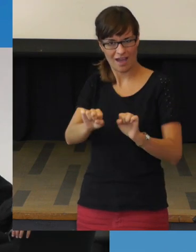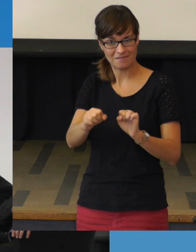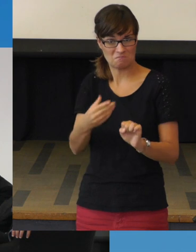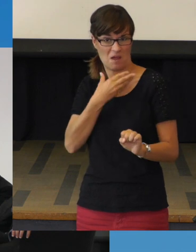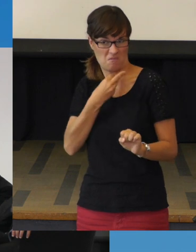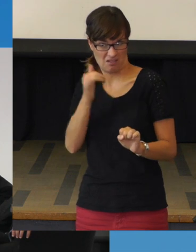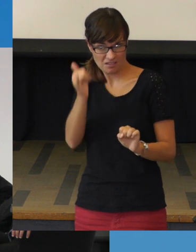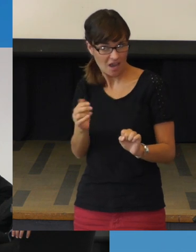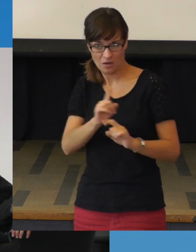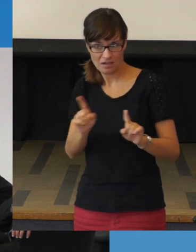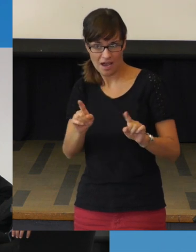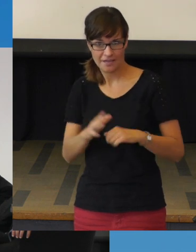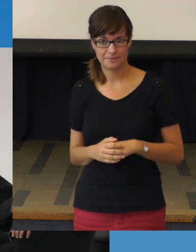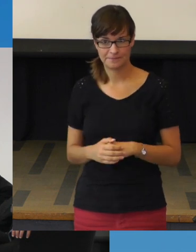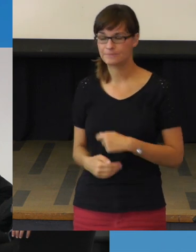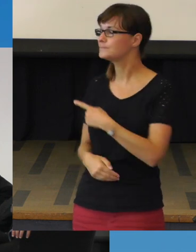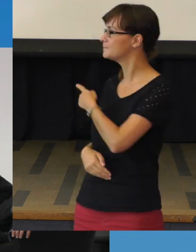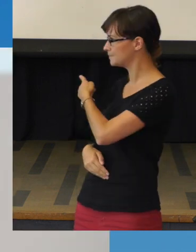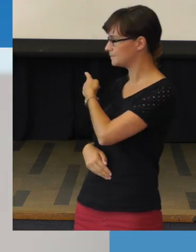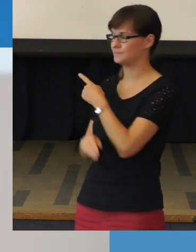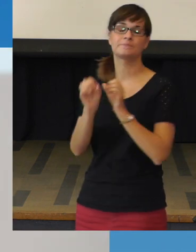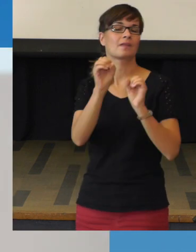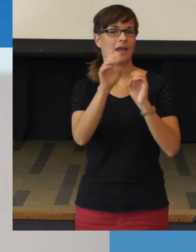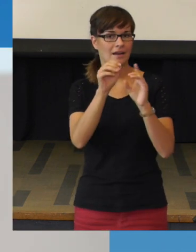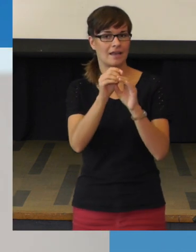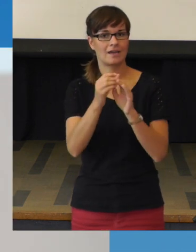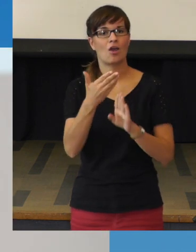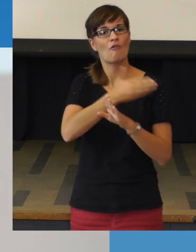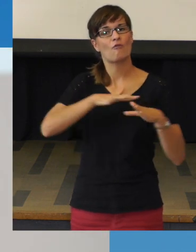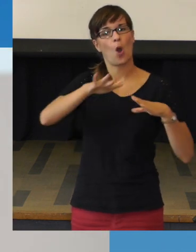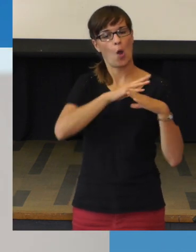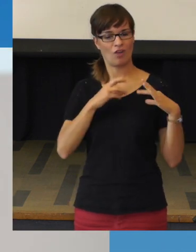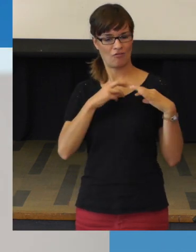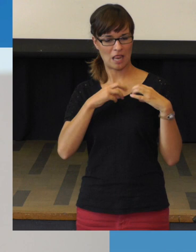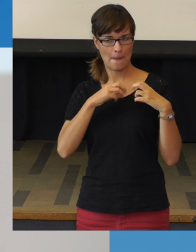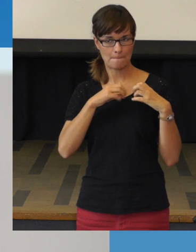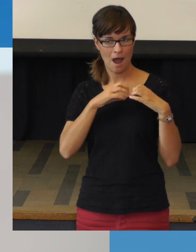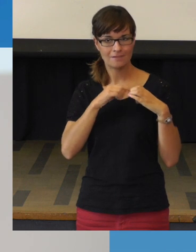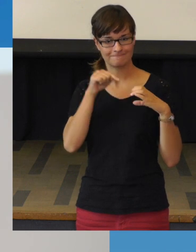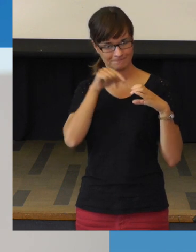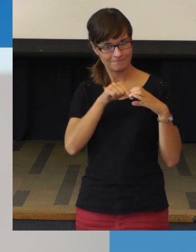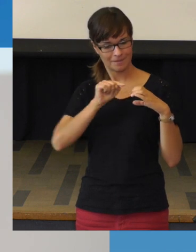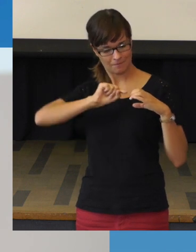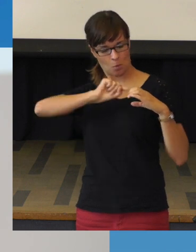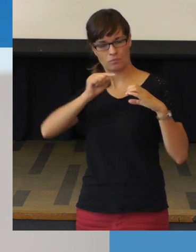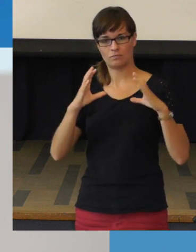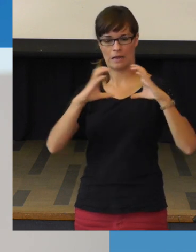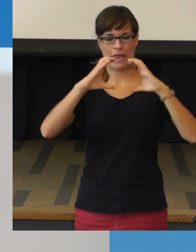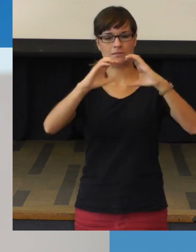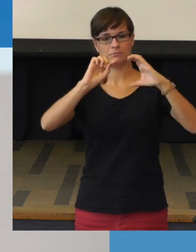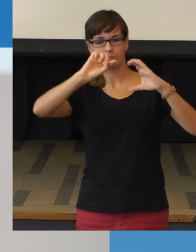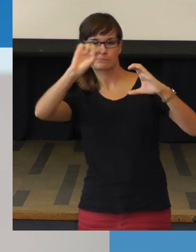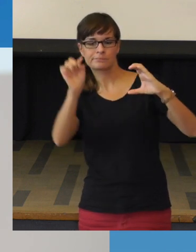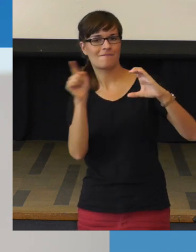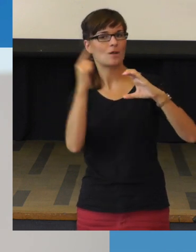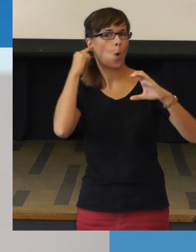Prinzipiell zur Erläuterung ist, dass bei Vorhofflimmern sich Blutgerinnsel im Vorhofohr bilden können